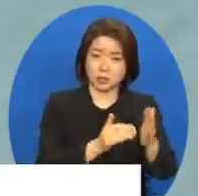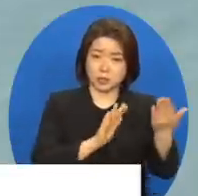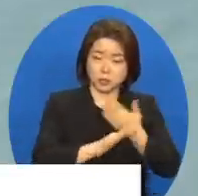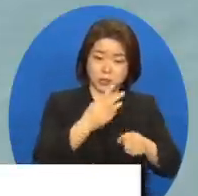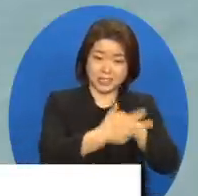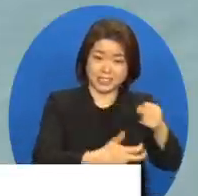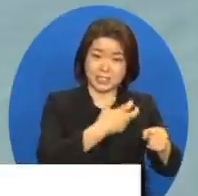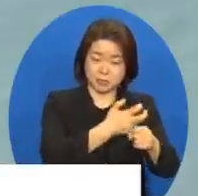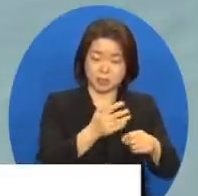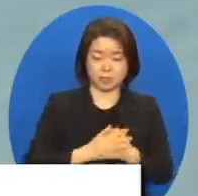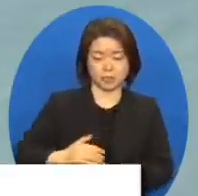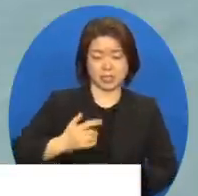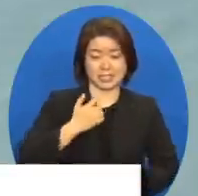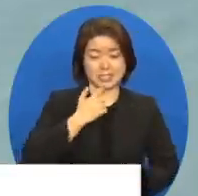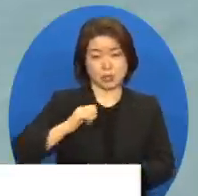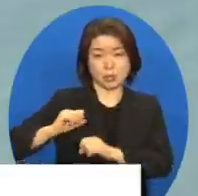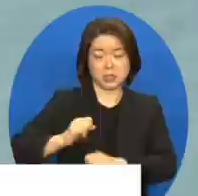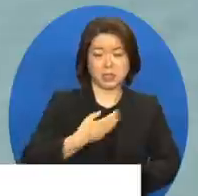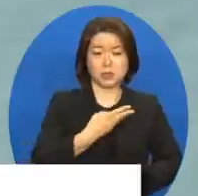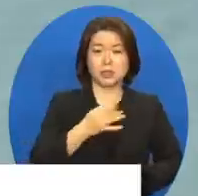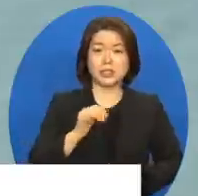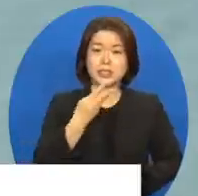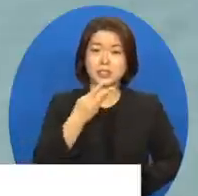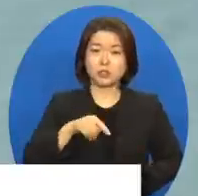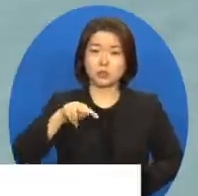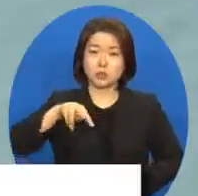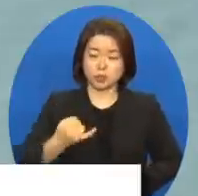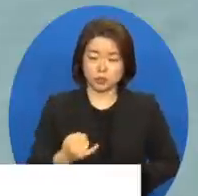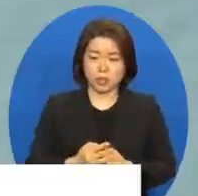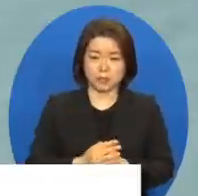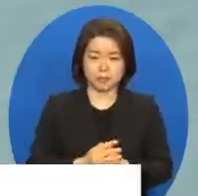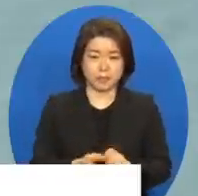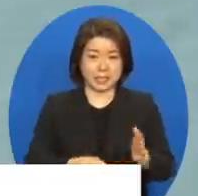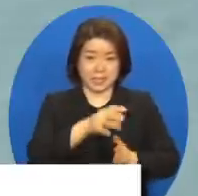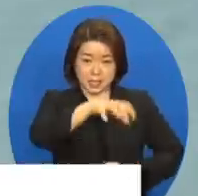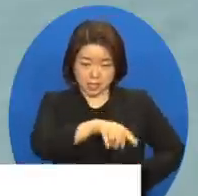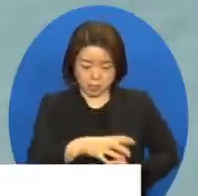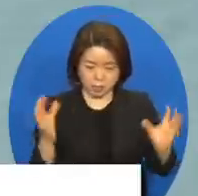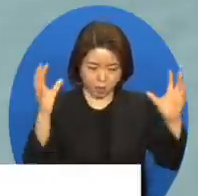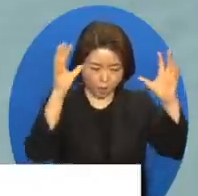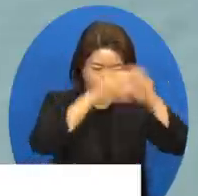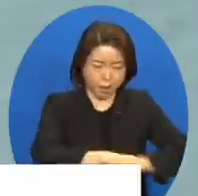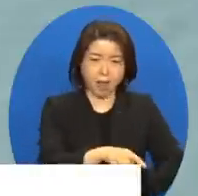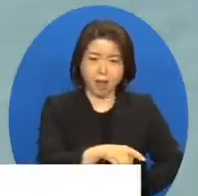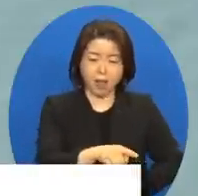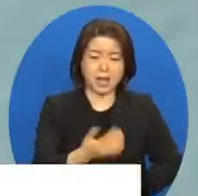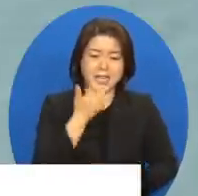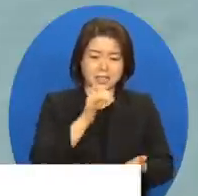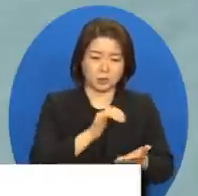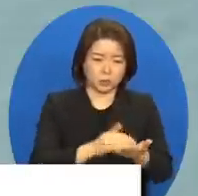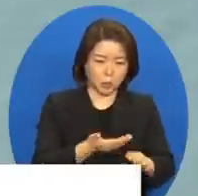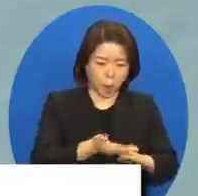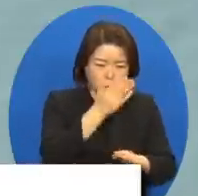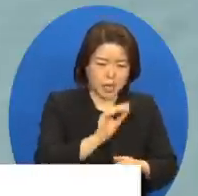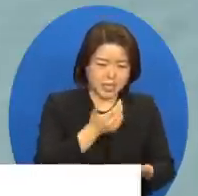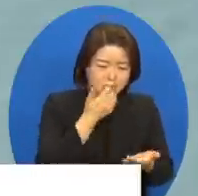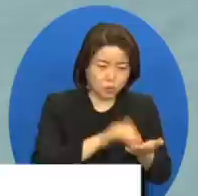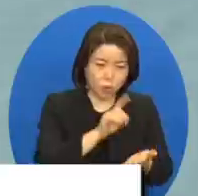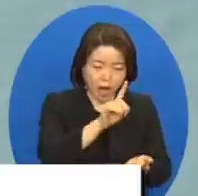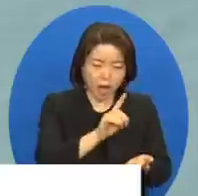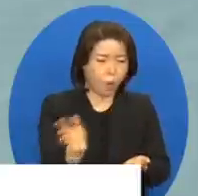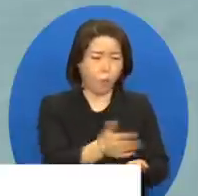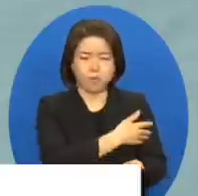장군 티투스가 예루살렘을 함락시킵니다. 돌 위에 돌 하나가 있지 않았다고 할